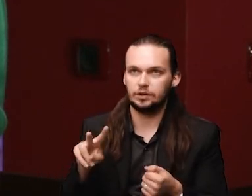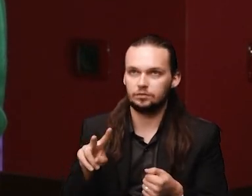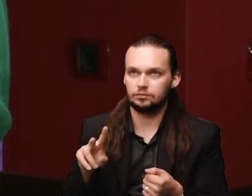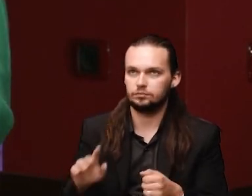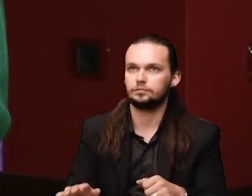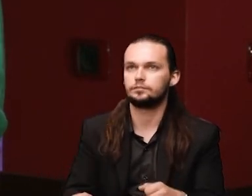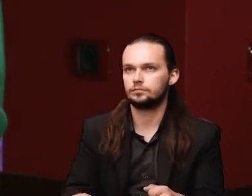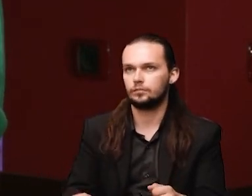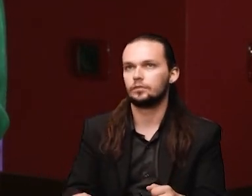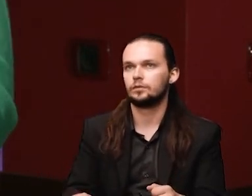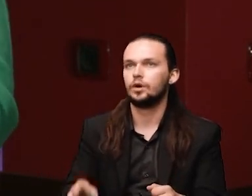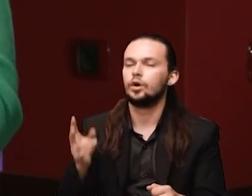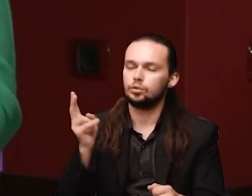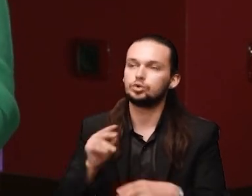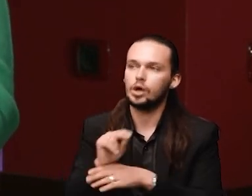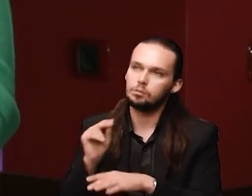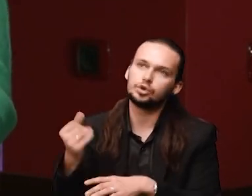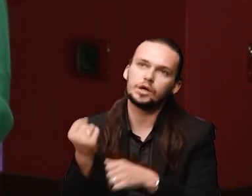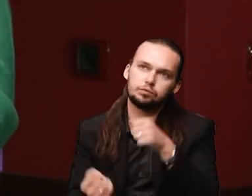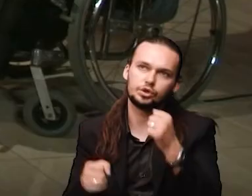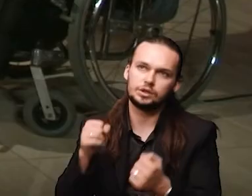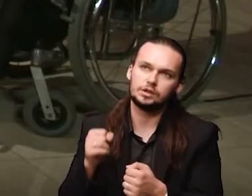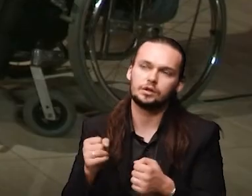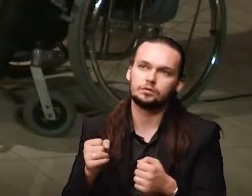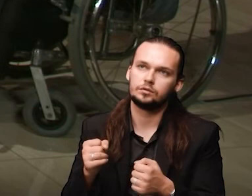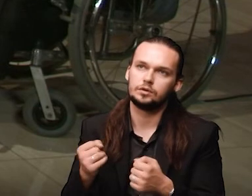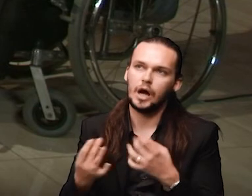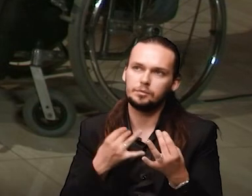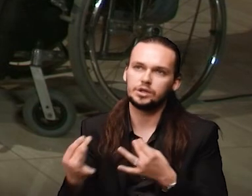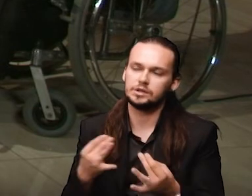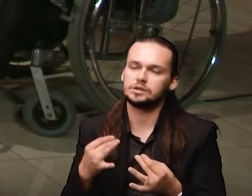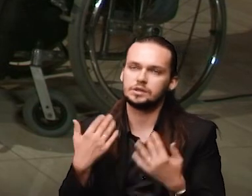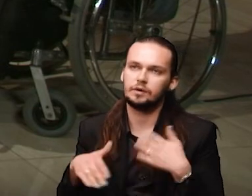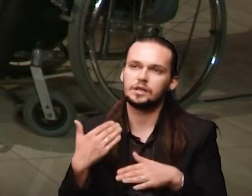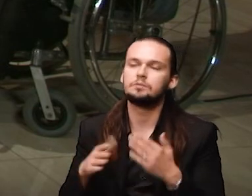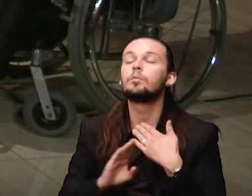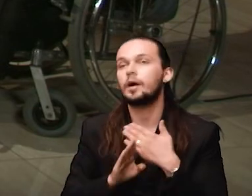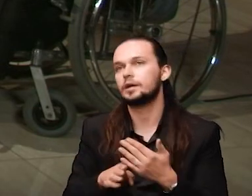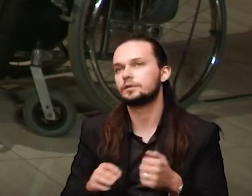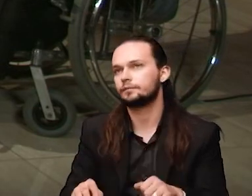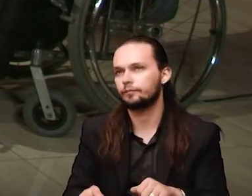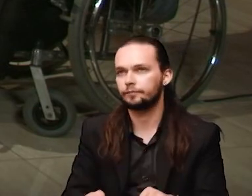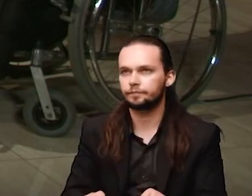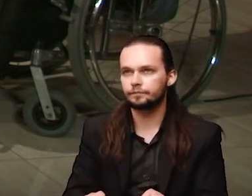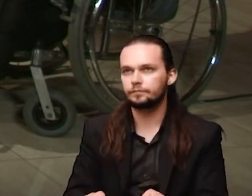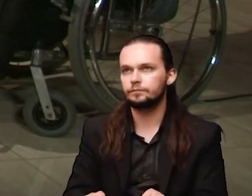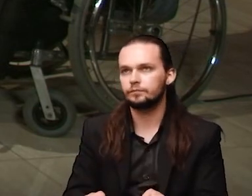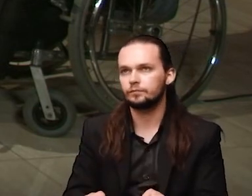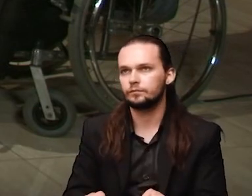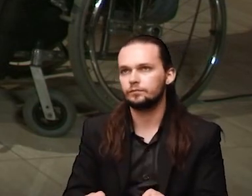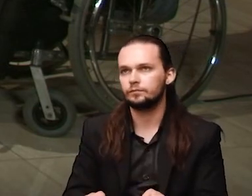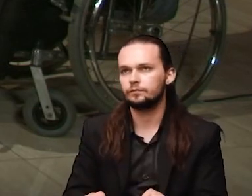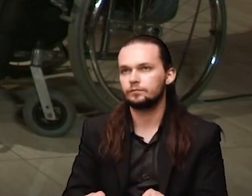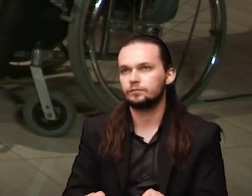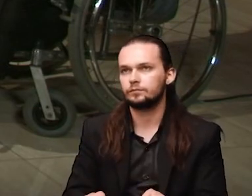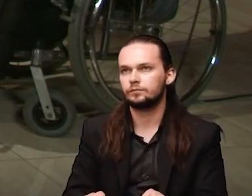как обращаться с инвалидной коляской и вообще помочь инвалиду, маме с коляской, там, любому человеку, нуждающемуся в помощи. Володь, ну это,